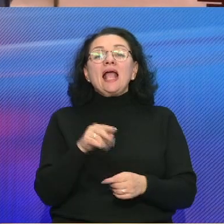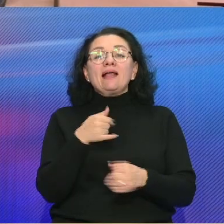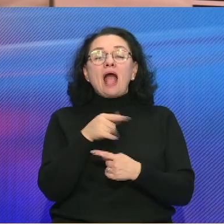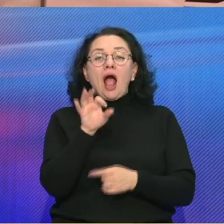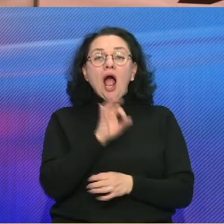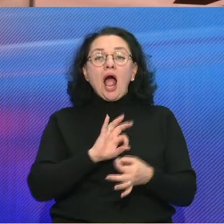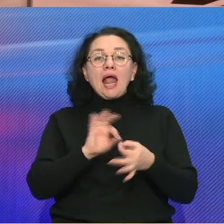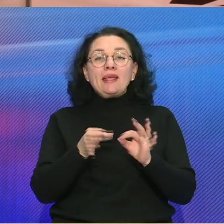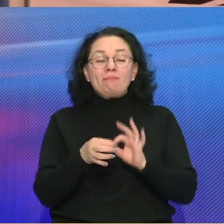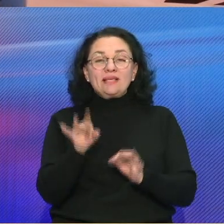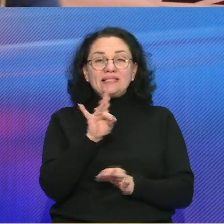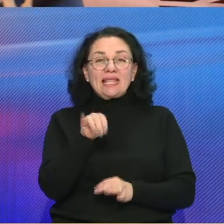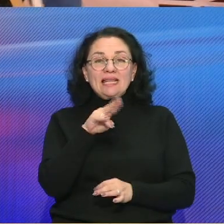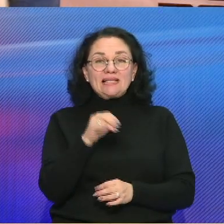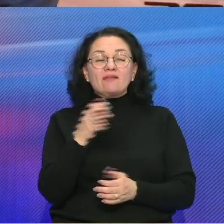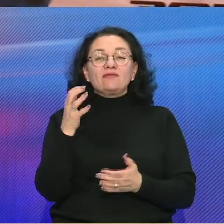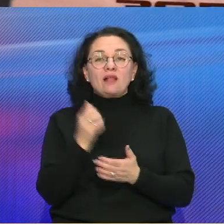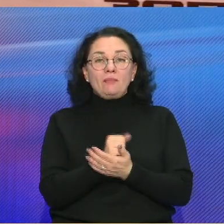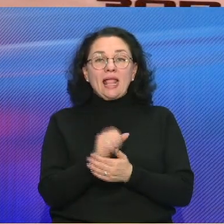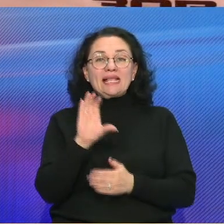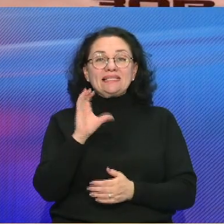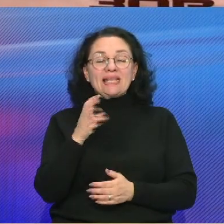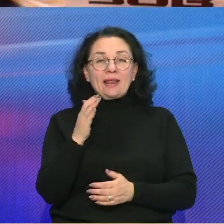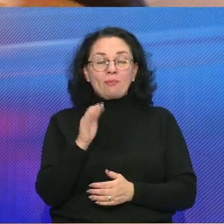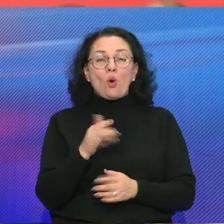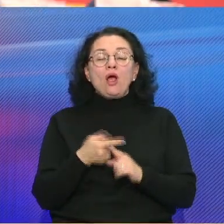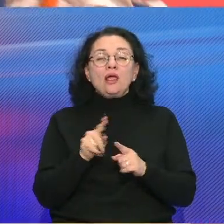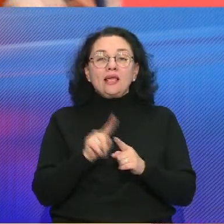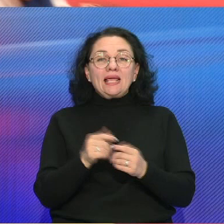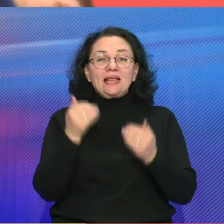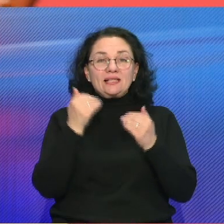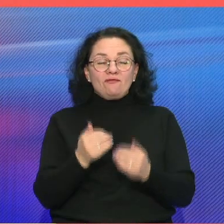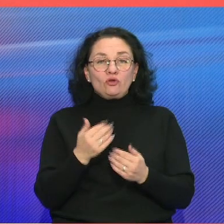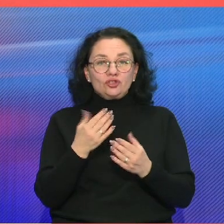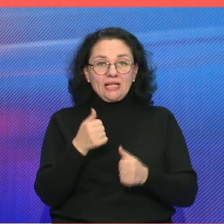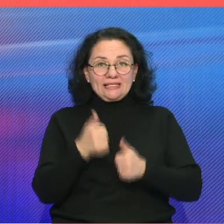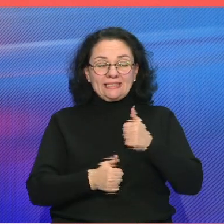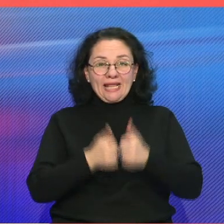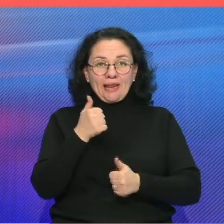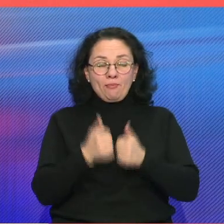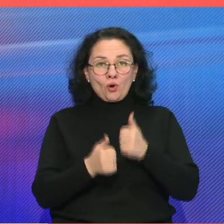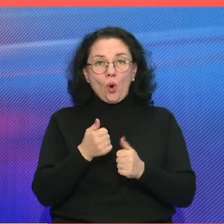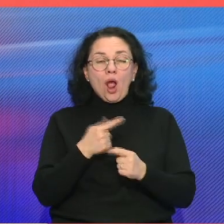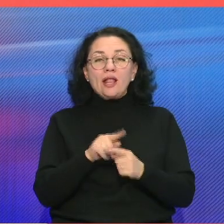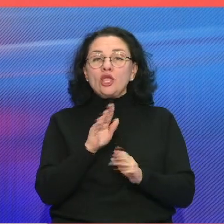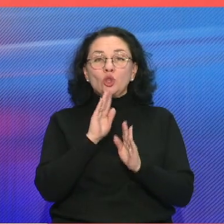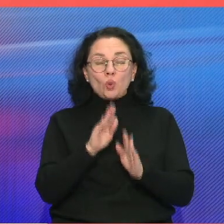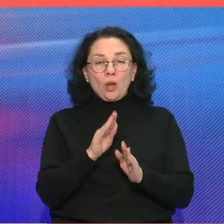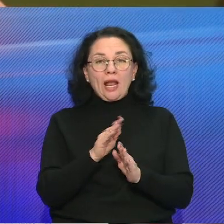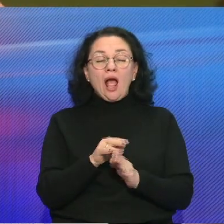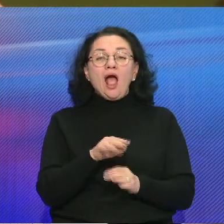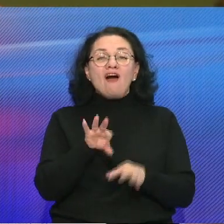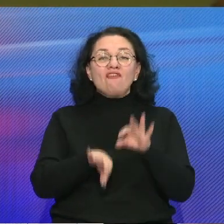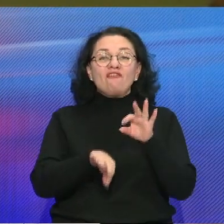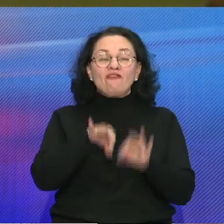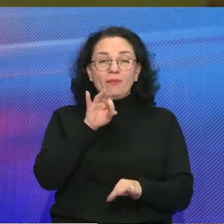рэзерву, заваяваўшы срэбра. Як прагучала, цяперашні турнір – магчымасць не толькі адабраць кандыдатаў для будучых выступленняў, але